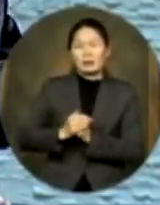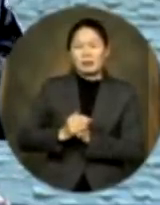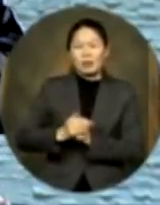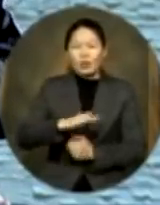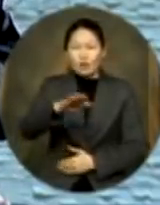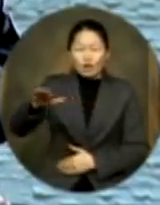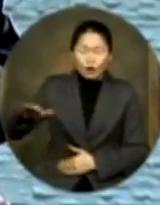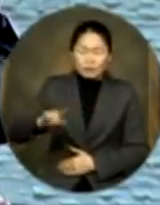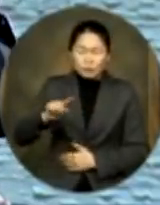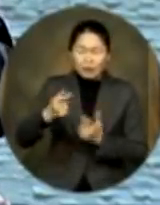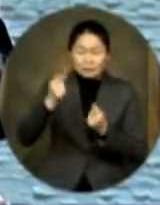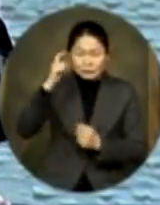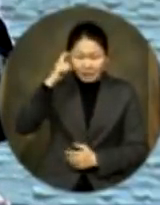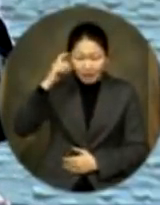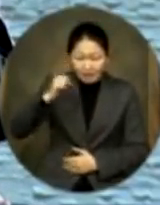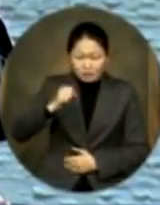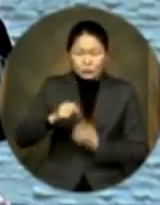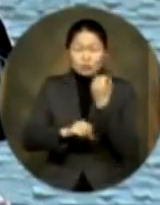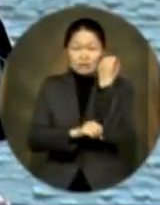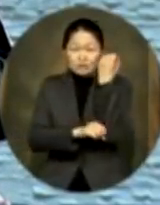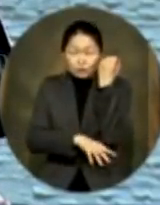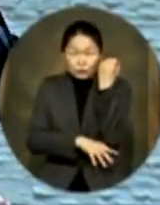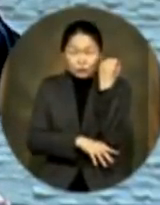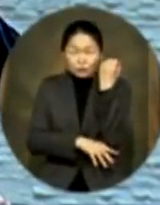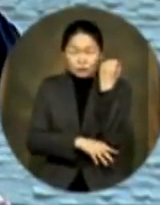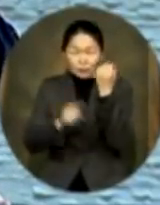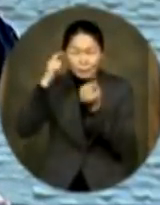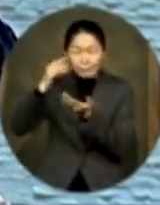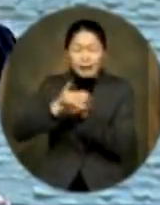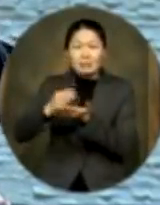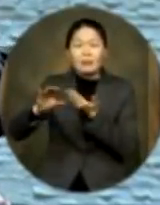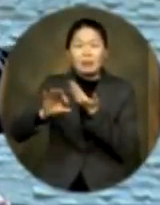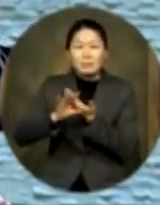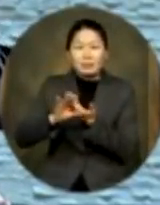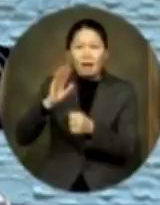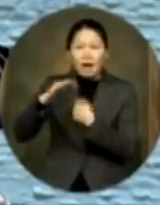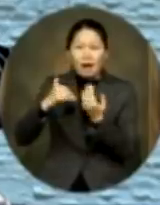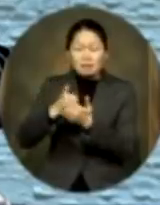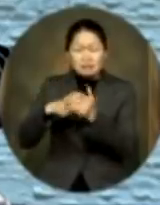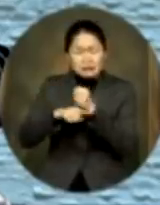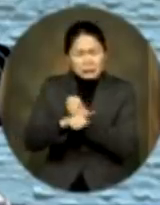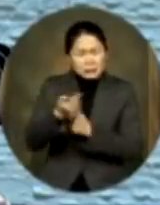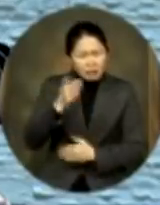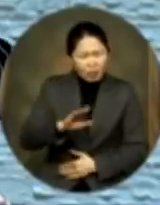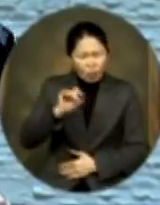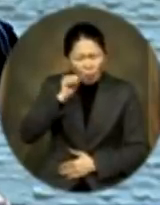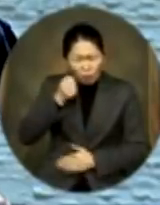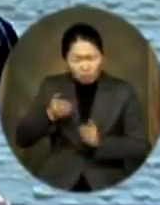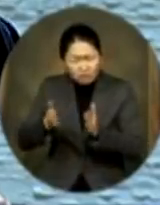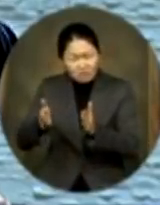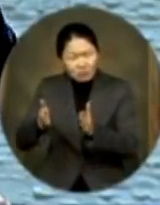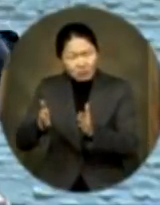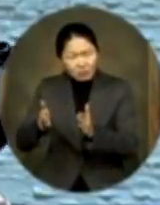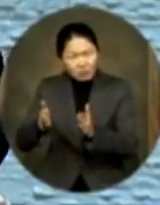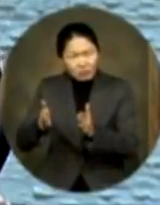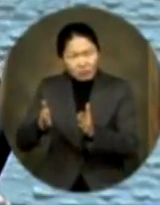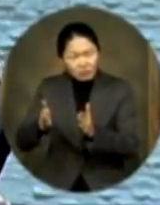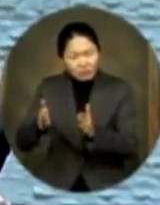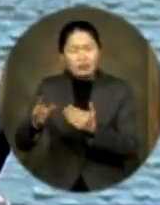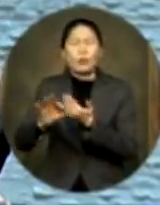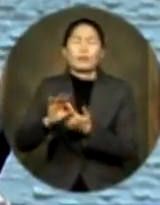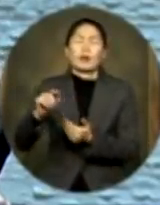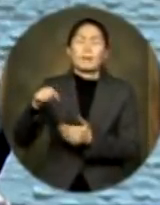여러분이 그런 생각만 하고 기준을 가지고 있으면 하나님의 뜻인데 어려운 길 같아 그러면 그만 마음이